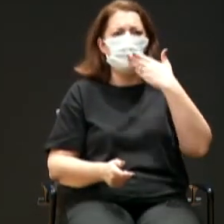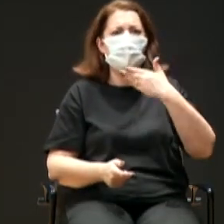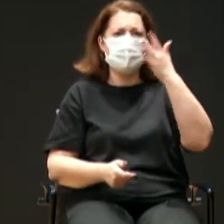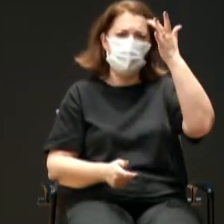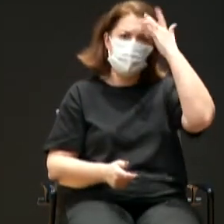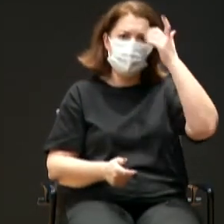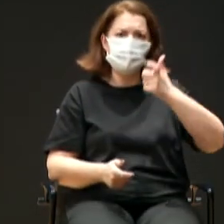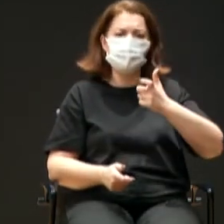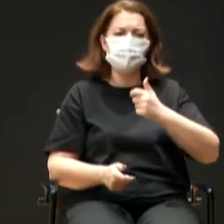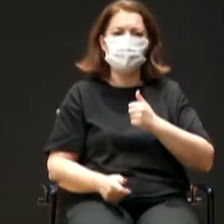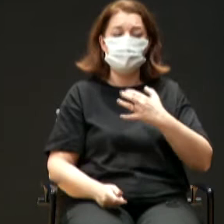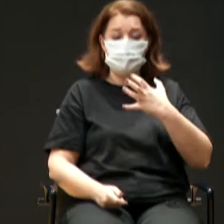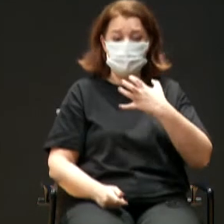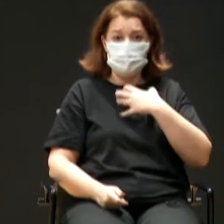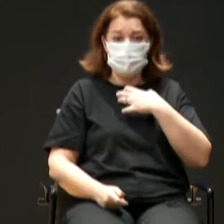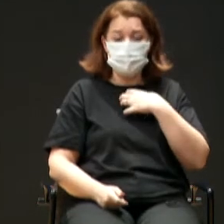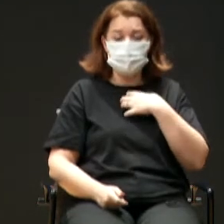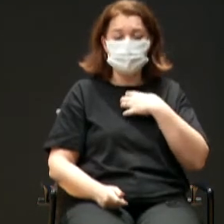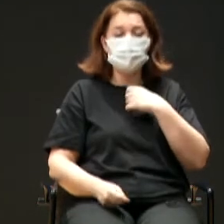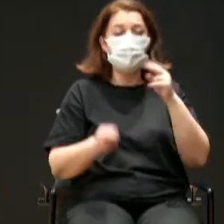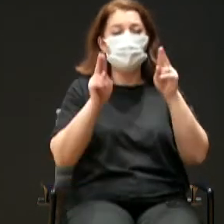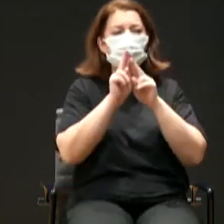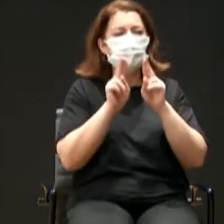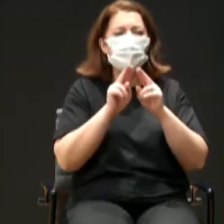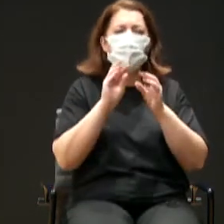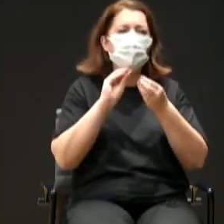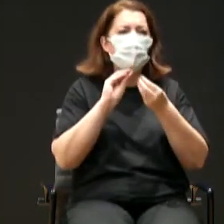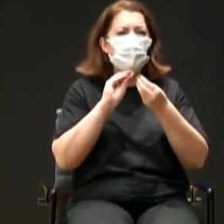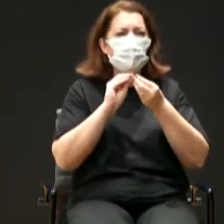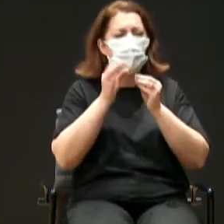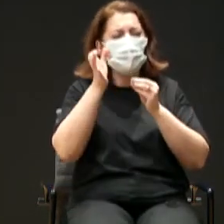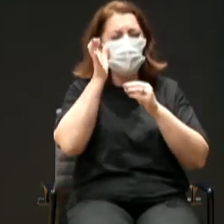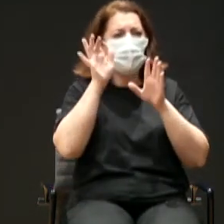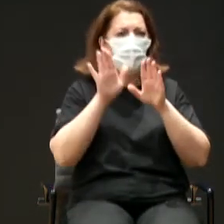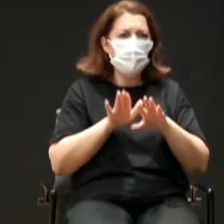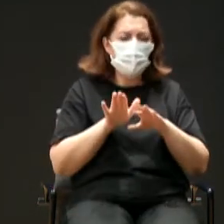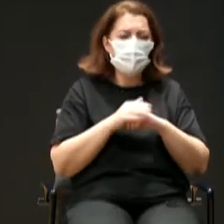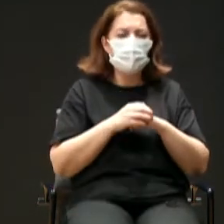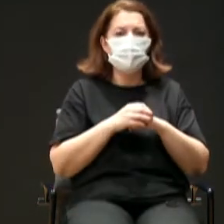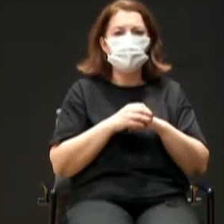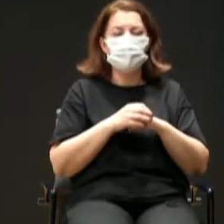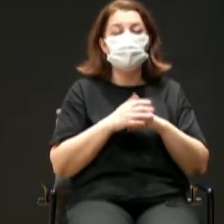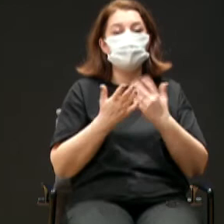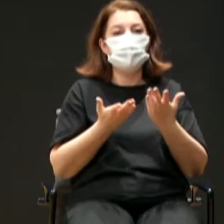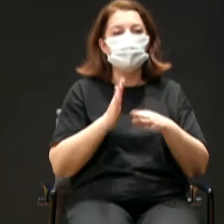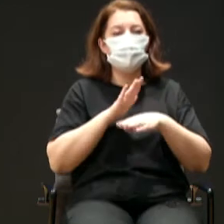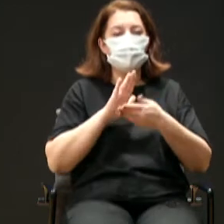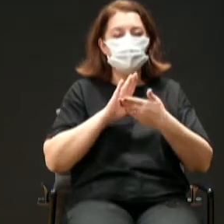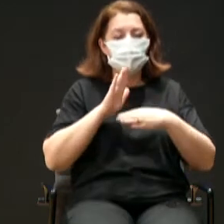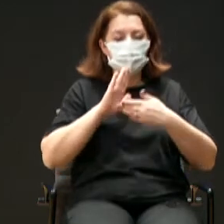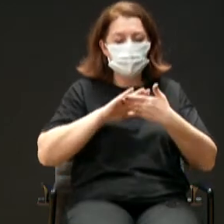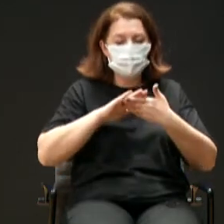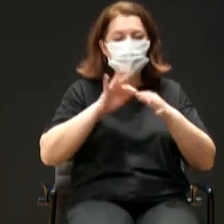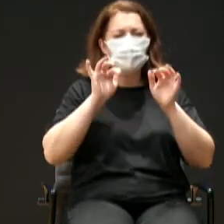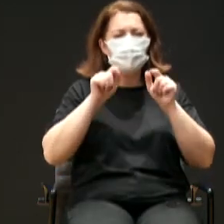Beylikdüzü'nü. Kendisi de ulusal problemlere de takılıyor. Ya arkadaşlar bu ülkeye